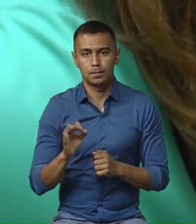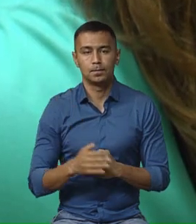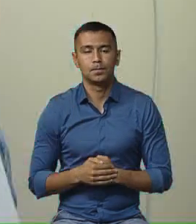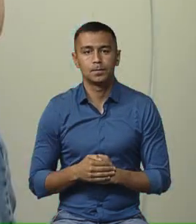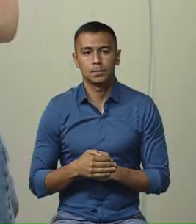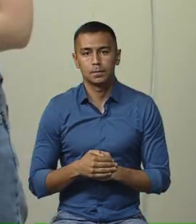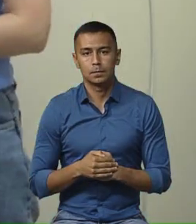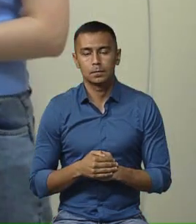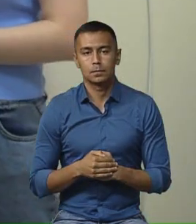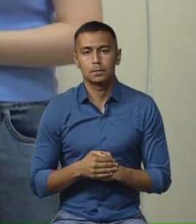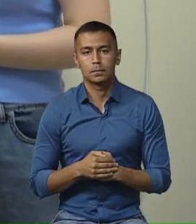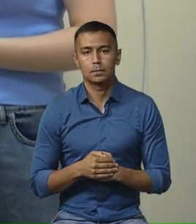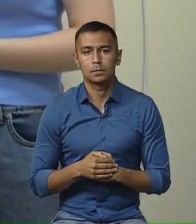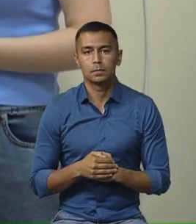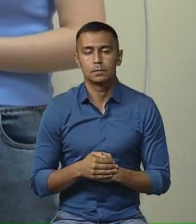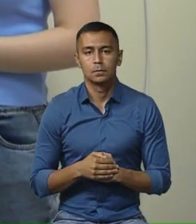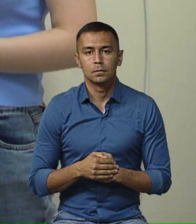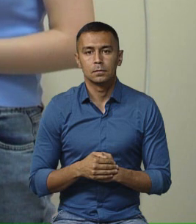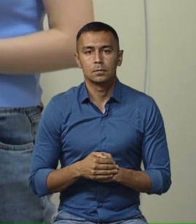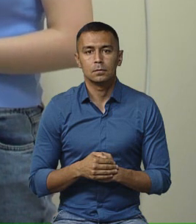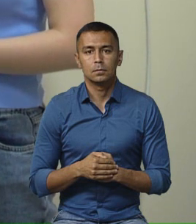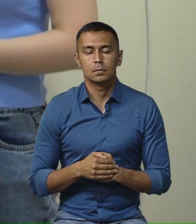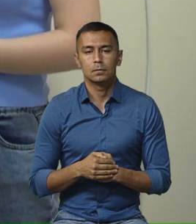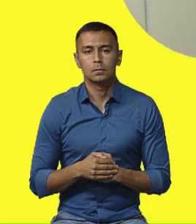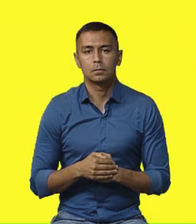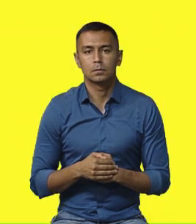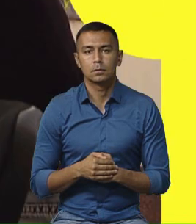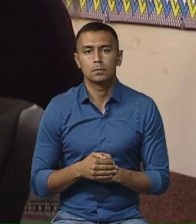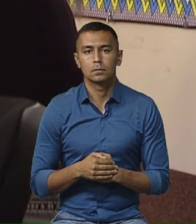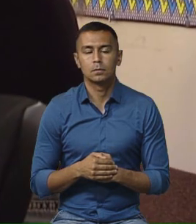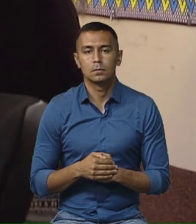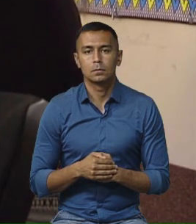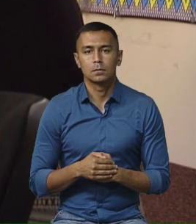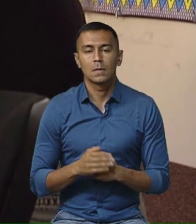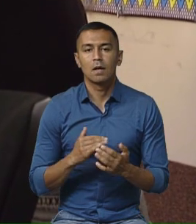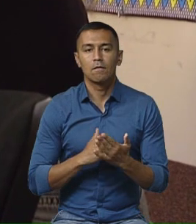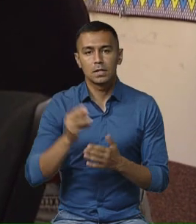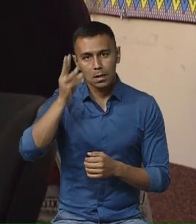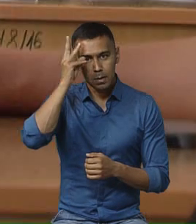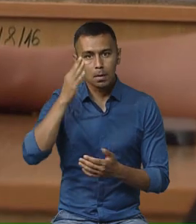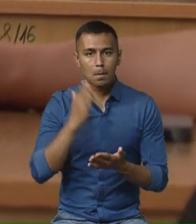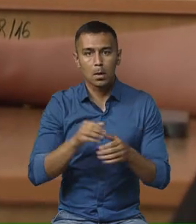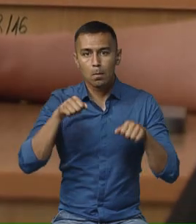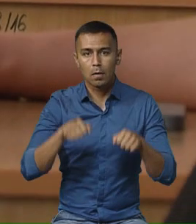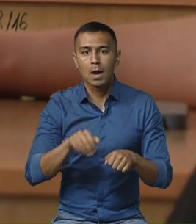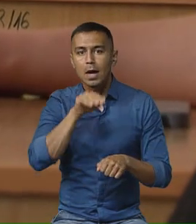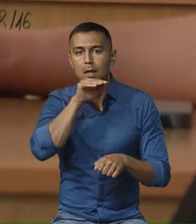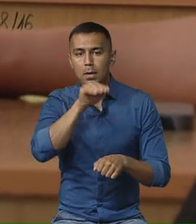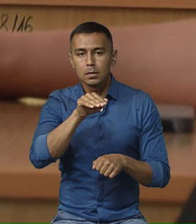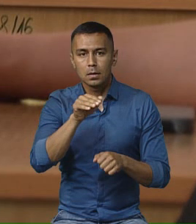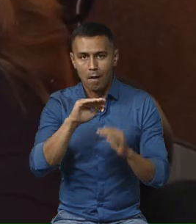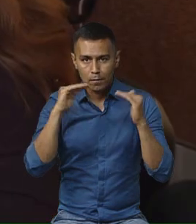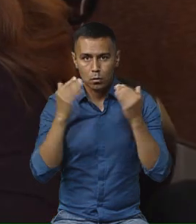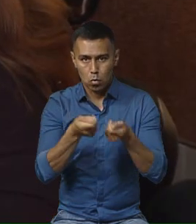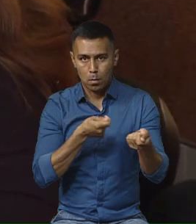Світлана Поробок, Дем'ян Цегольник. Новини на Суспільному. Хмельницький. Вищі Хмельниччини мають право академічної автономії